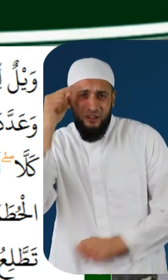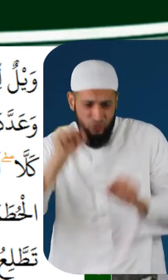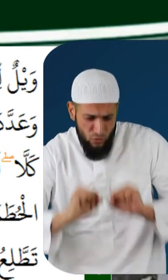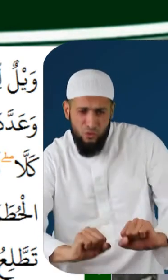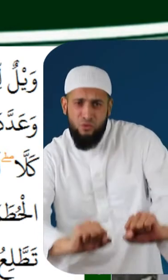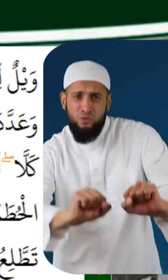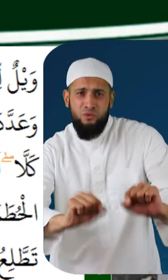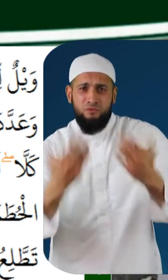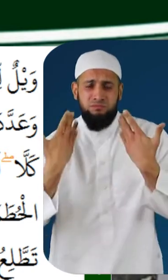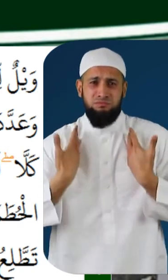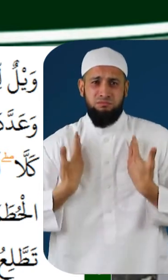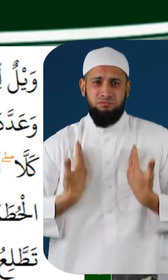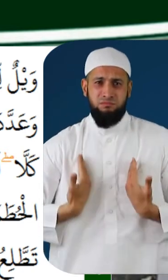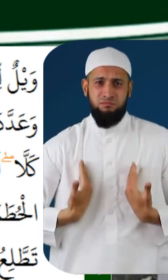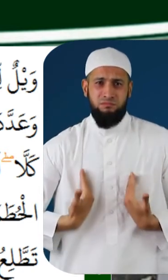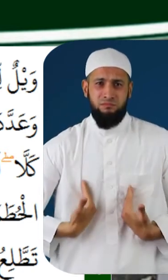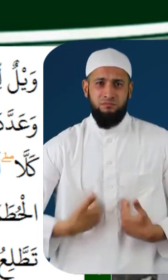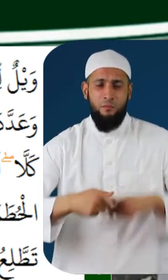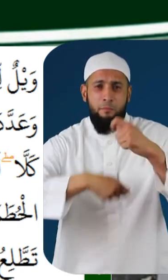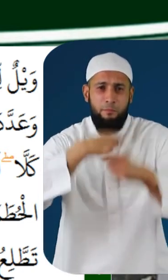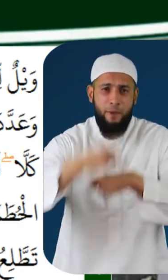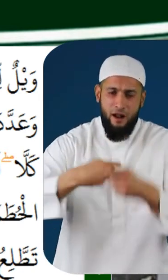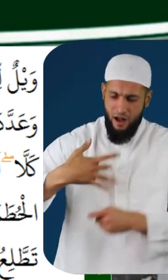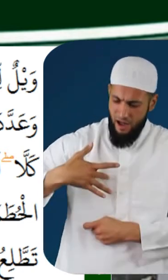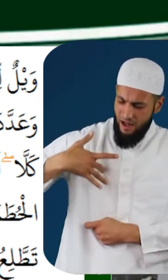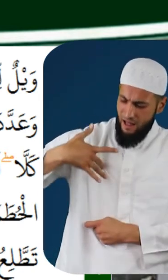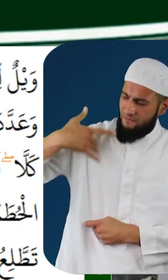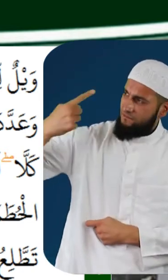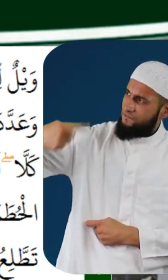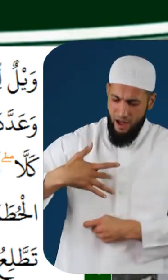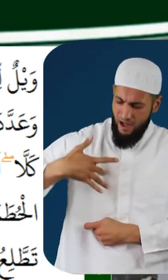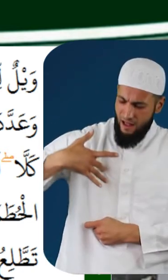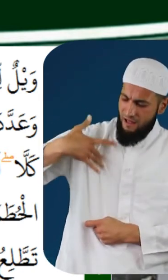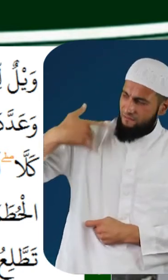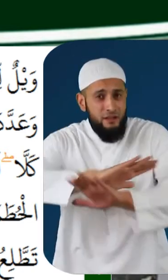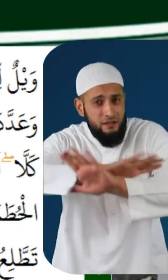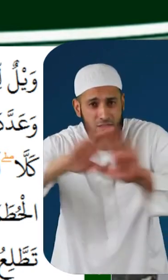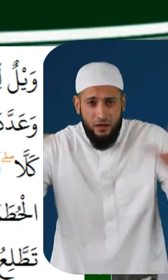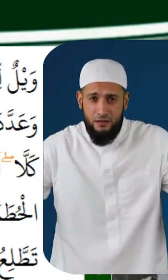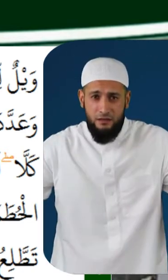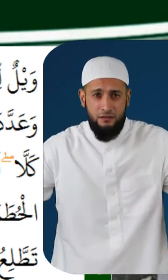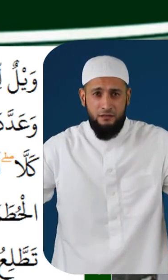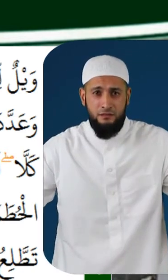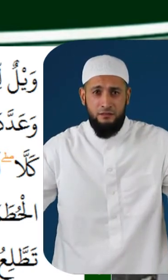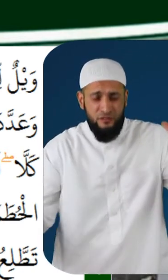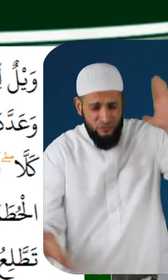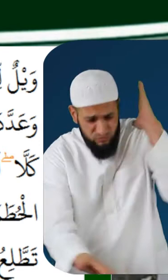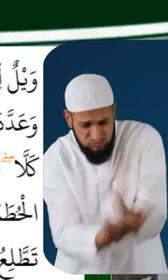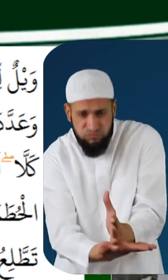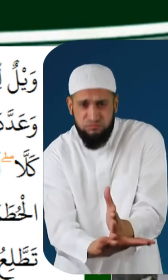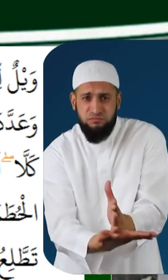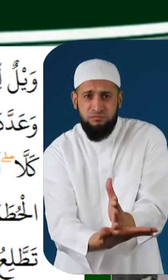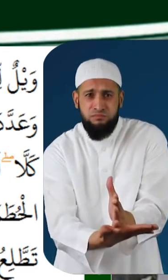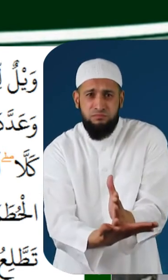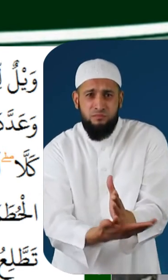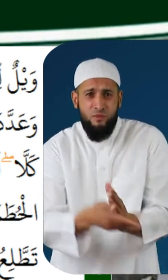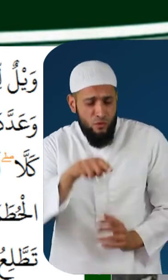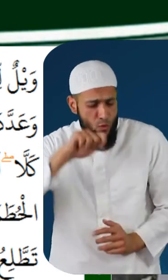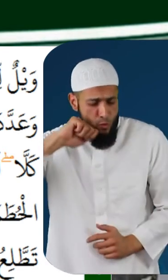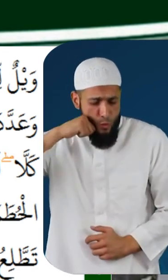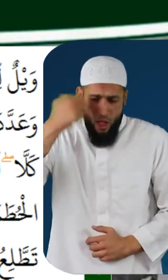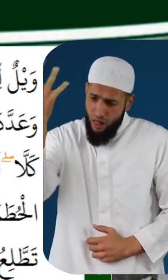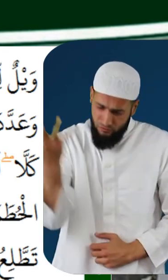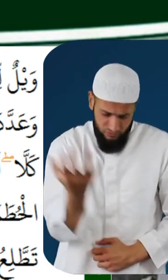يحسب أن ما له أخلدا كلا لينبذن